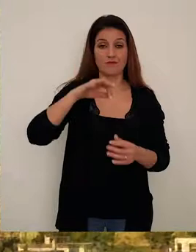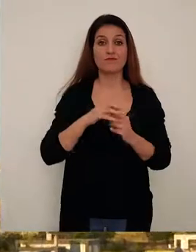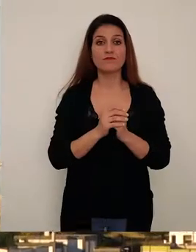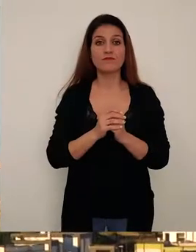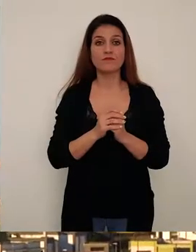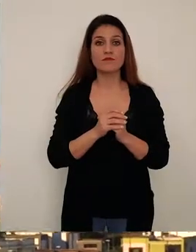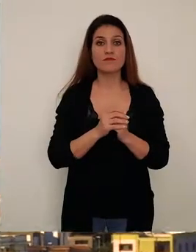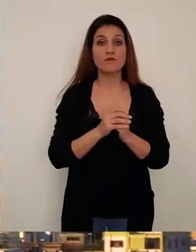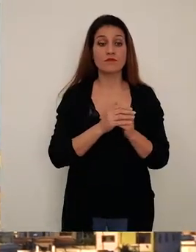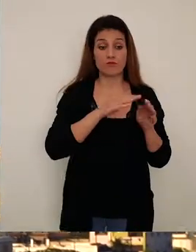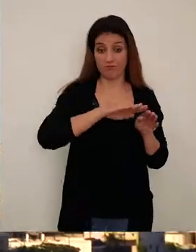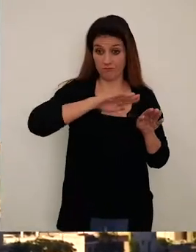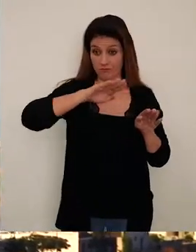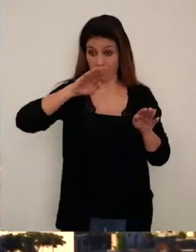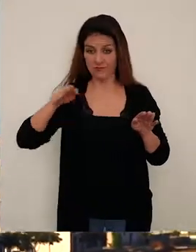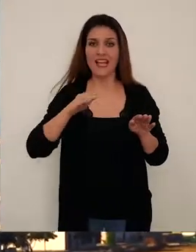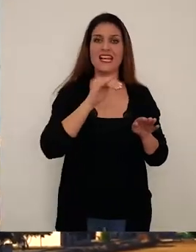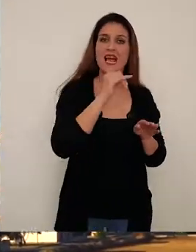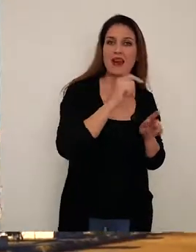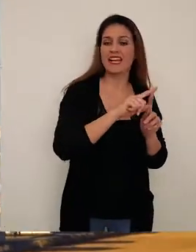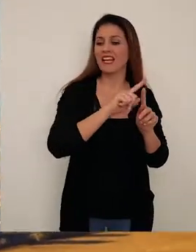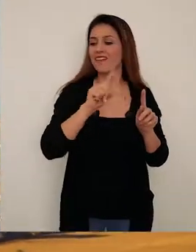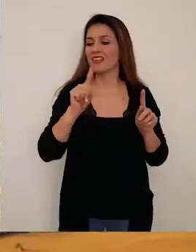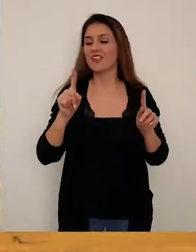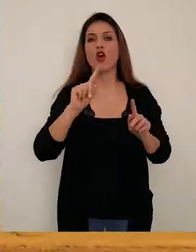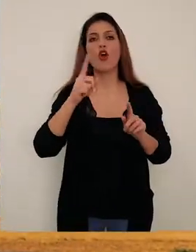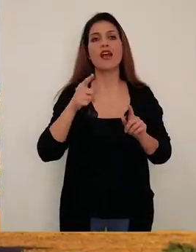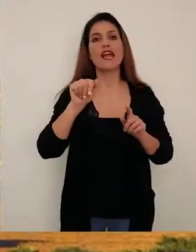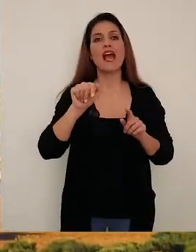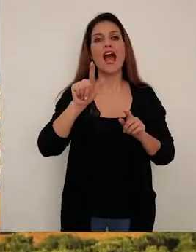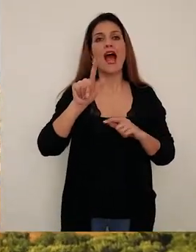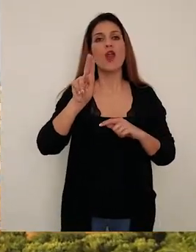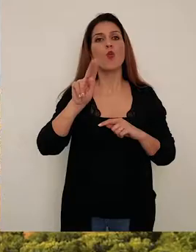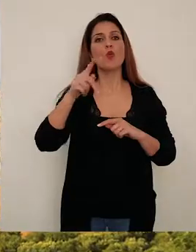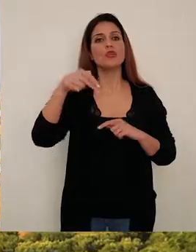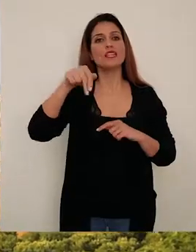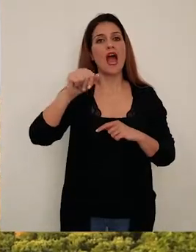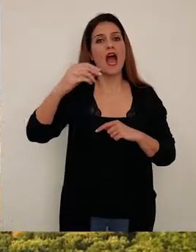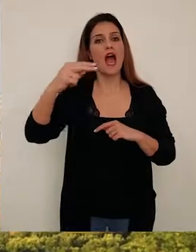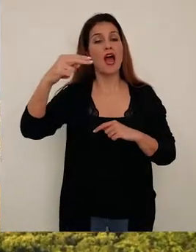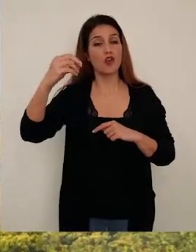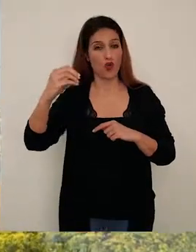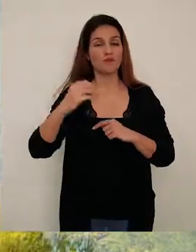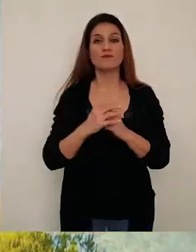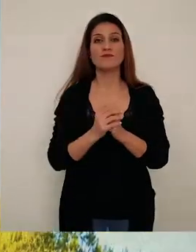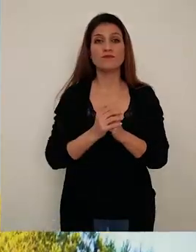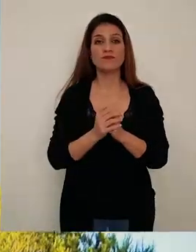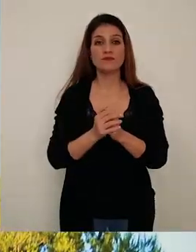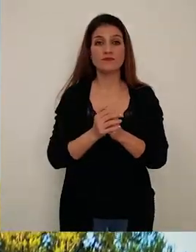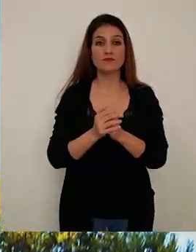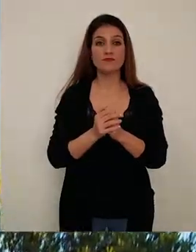Essa si innalza da Caprarica a Galugnano per poi scendere quasi ad accarezzare dolcemente i paesi limitrofi.